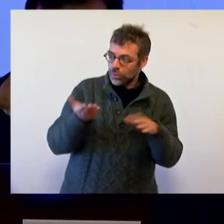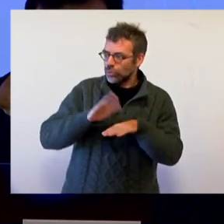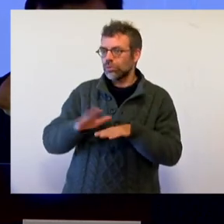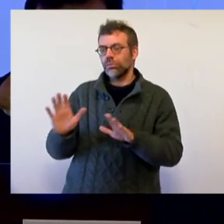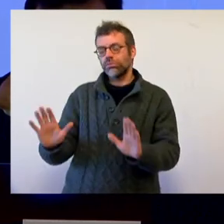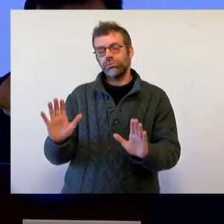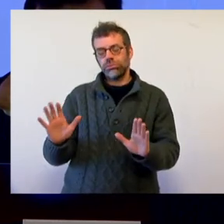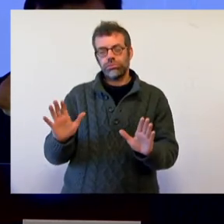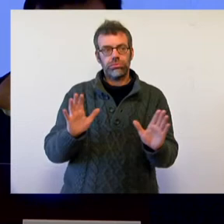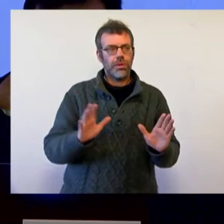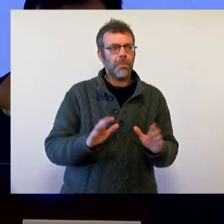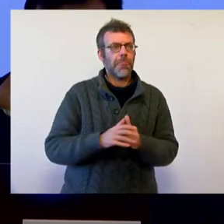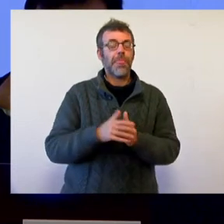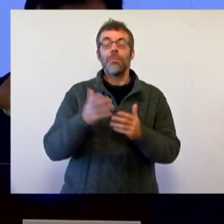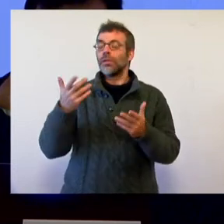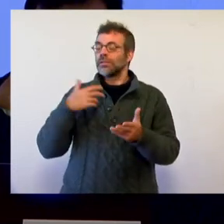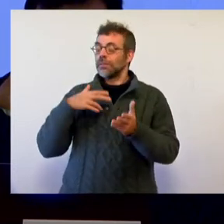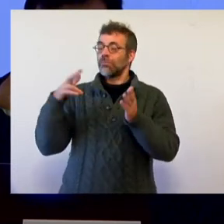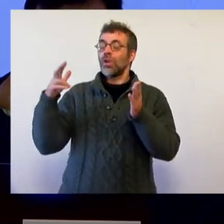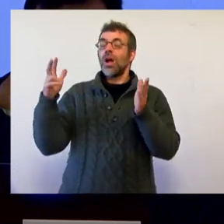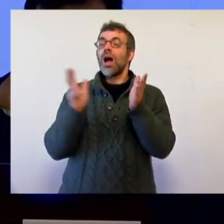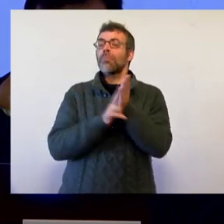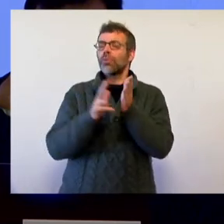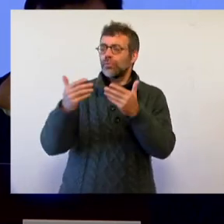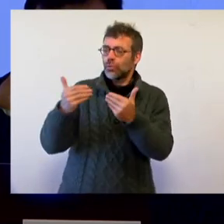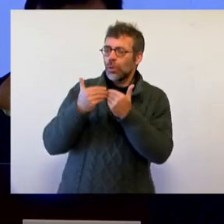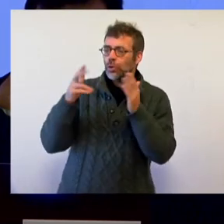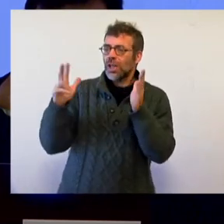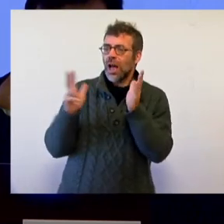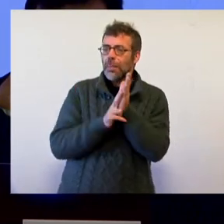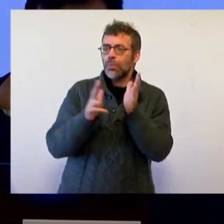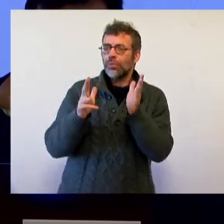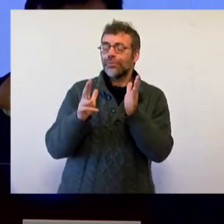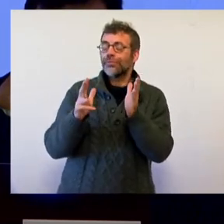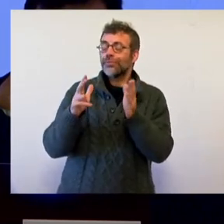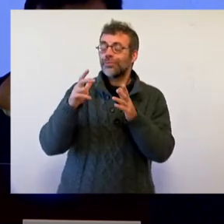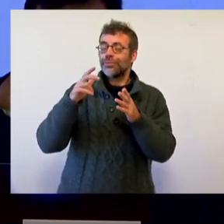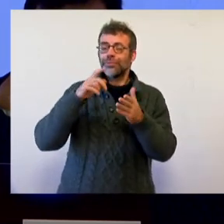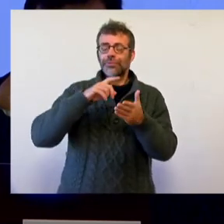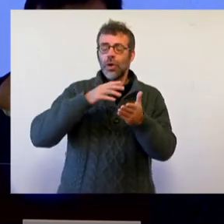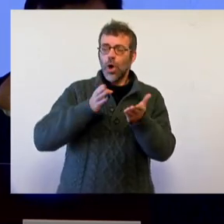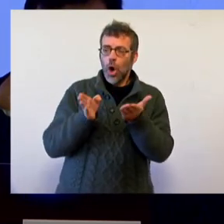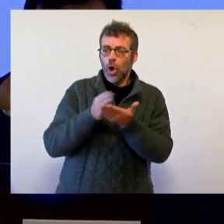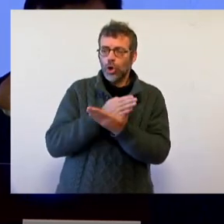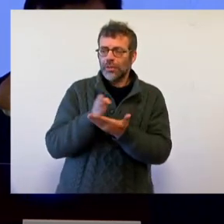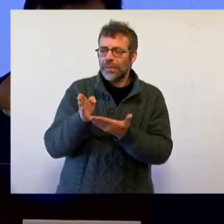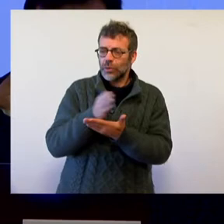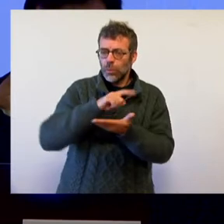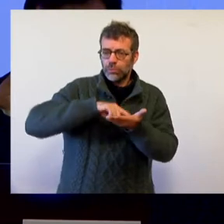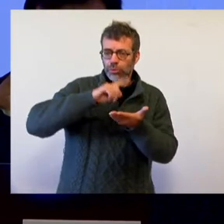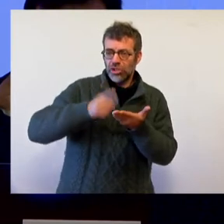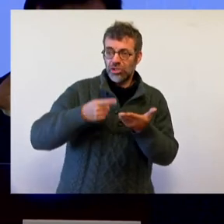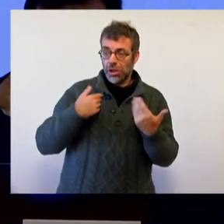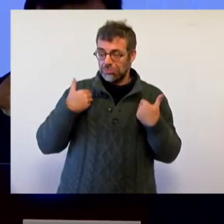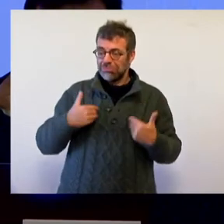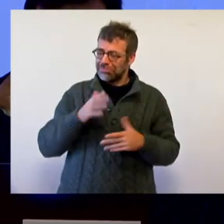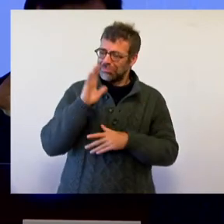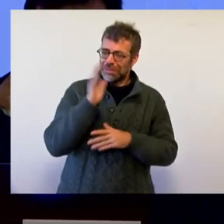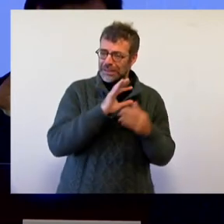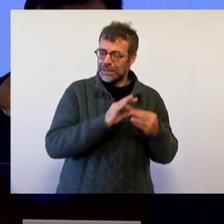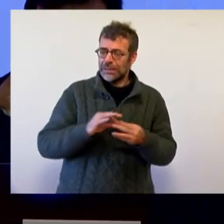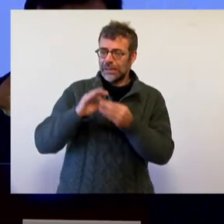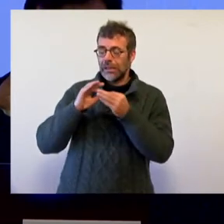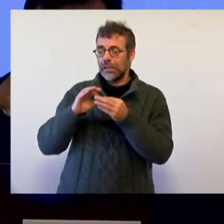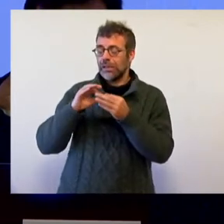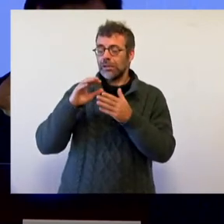d'approuver aujourd'hui des orientations budgétaires reflétant profondément notre ADN. Celui d'une municipalité qui s'engage pour la justice sociale, pour un